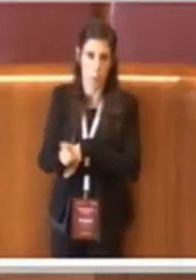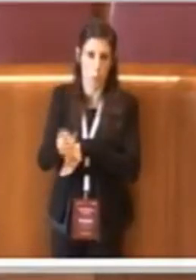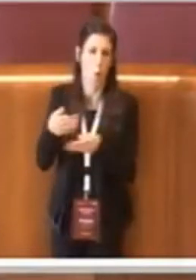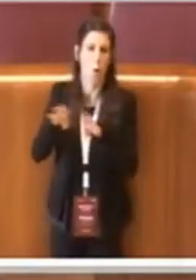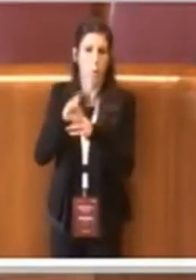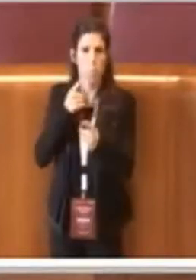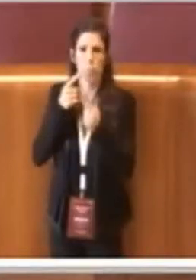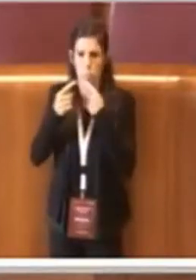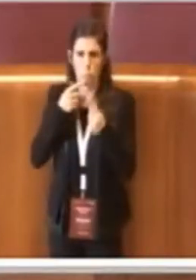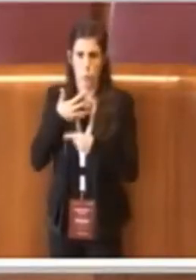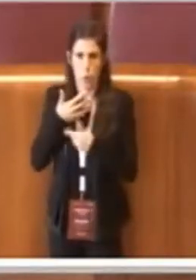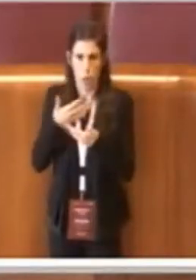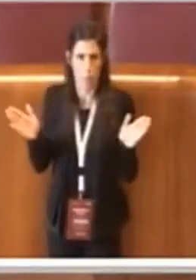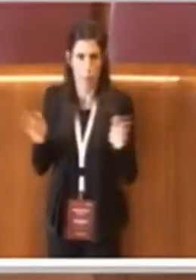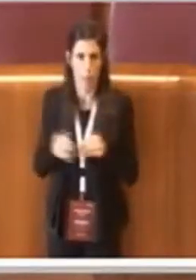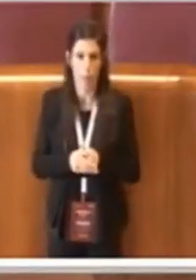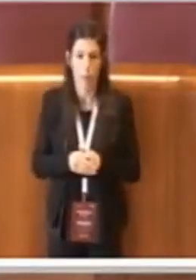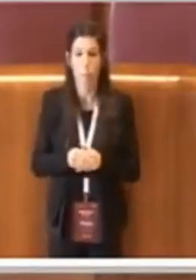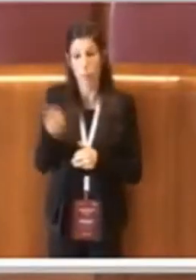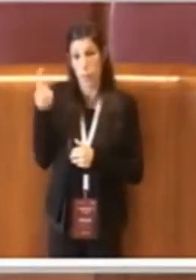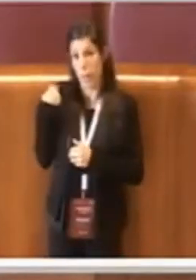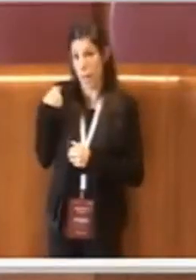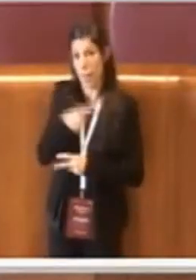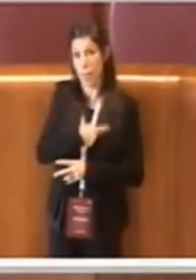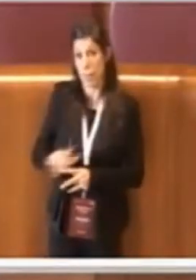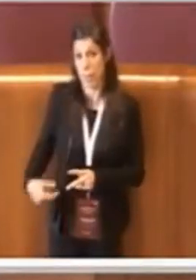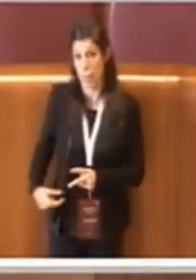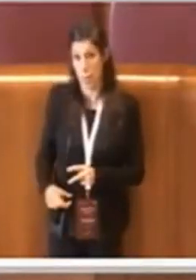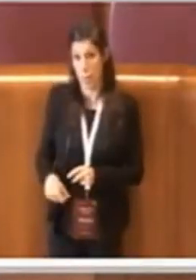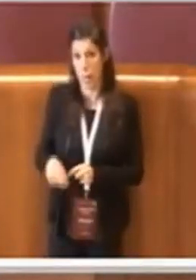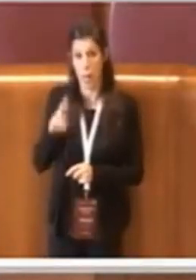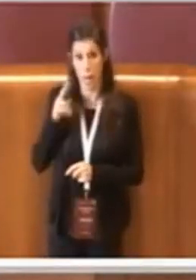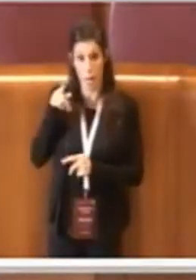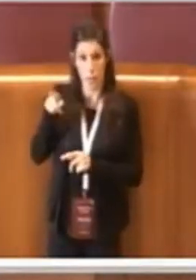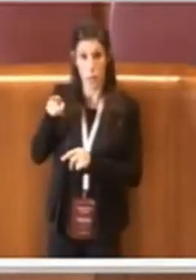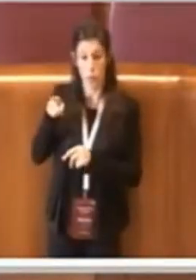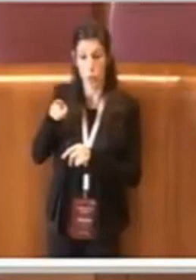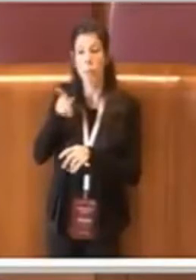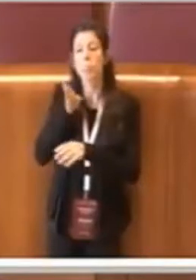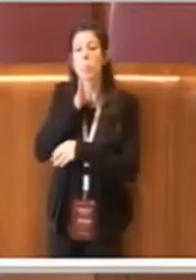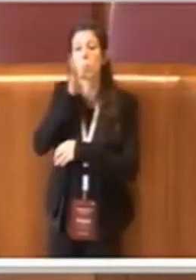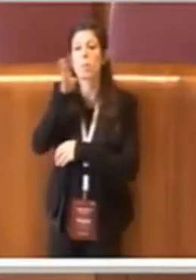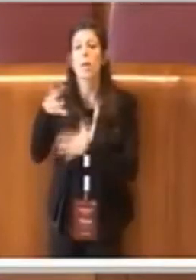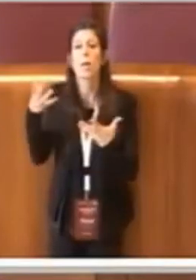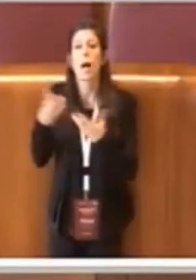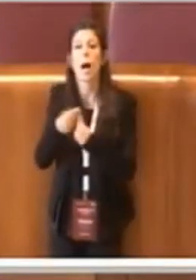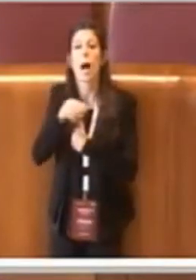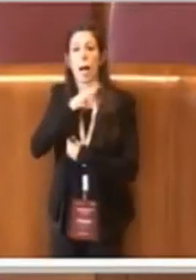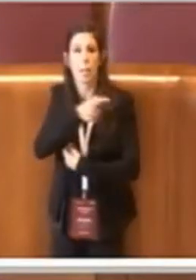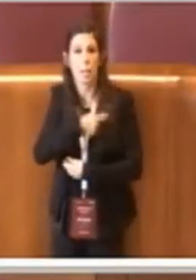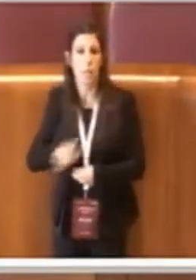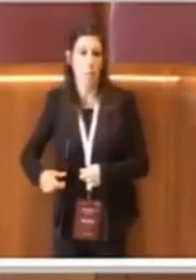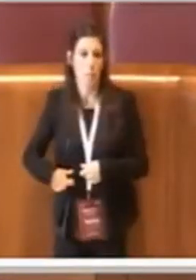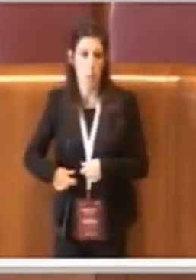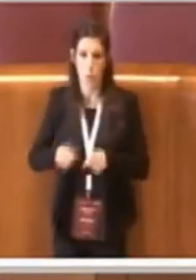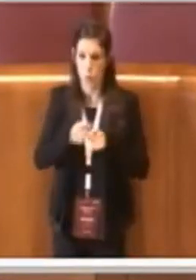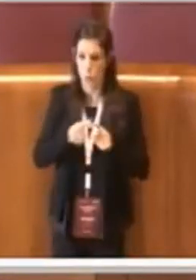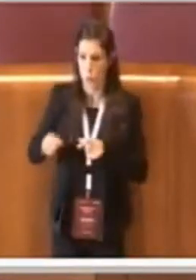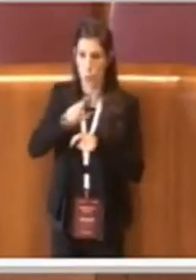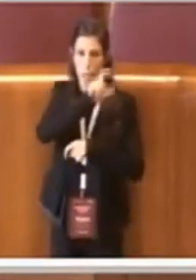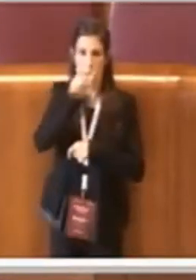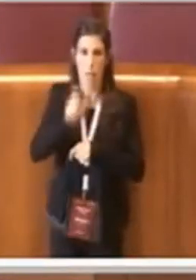E proprio ieri la sindaca è stata ricevuta insieme ad altri sindaci dal Presidente del Consiglio,